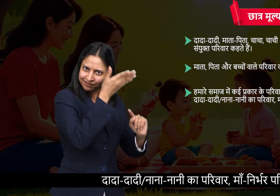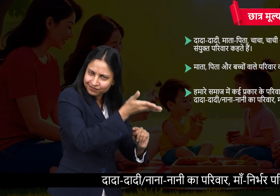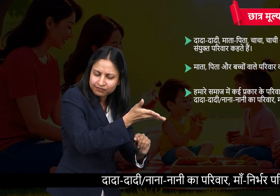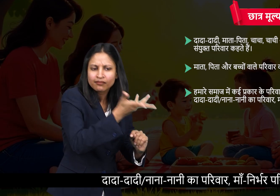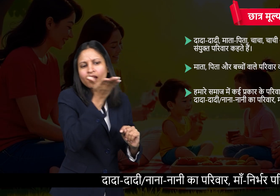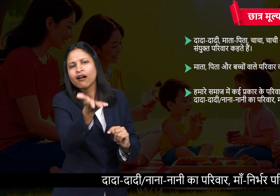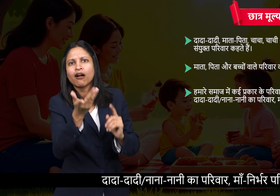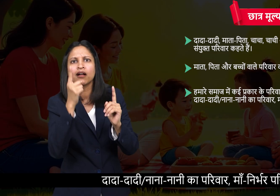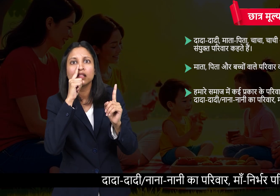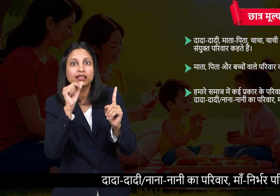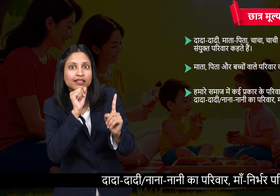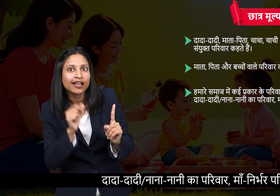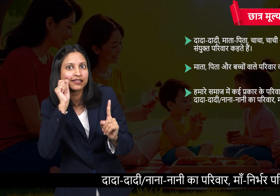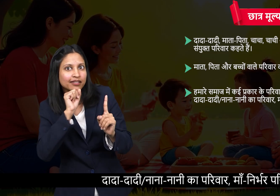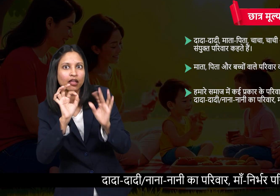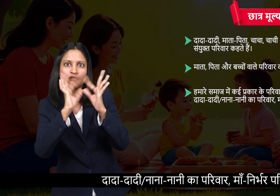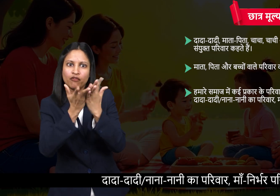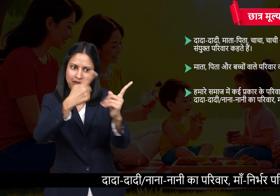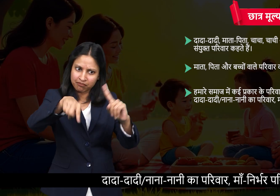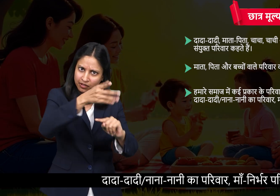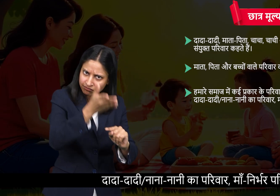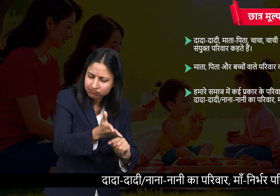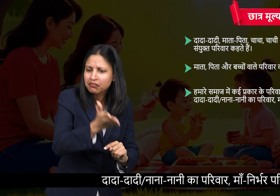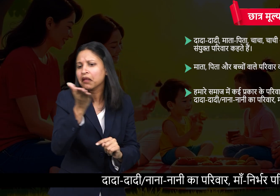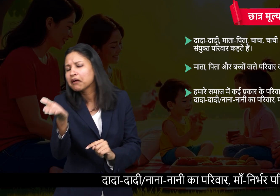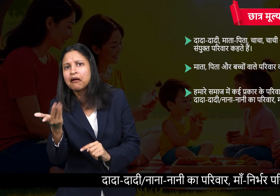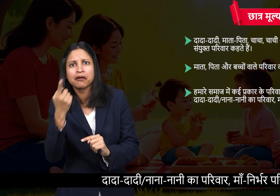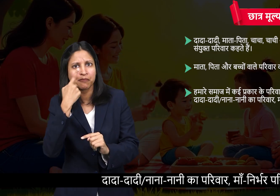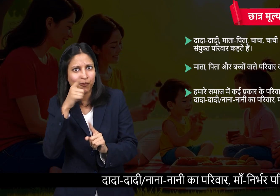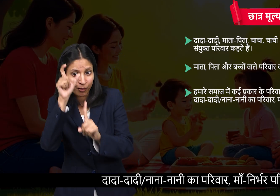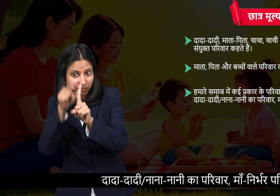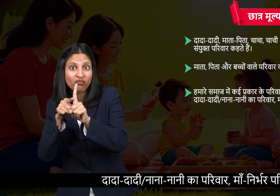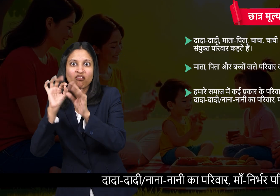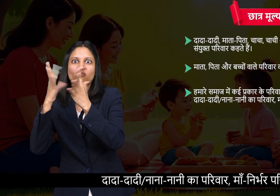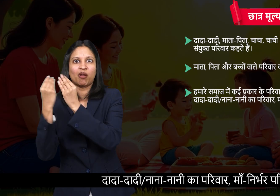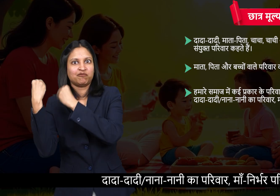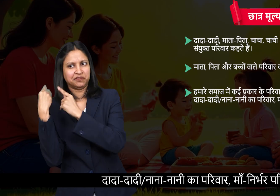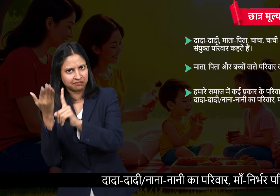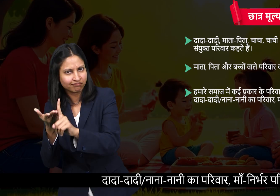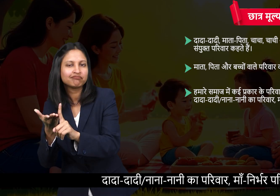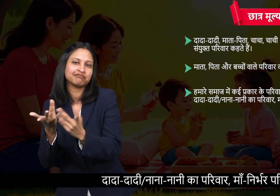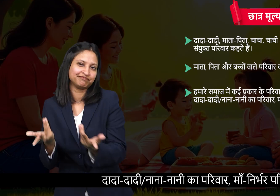दादा दादी या नाना नानी का परिवार, मां निर्भर परिवार।